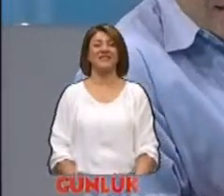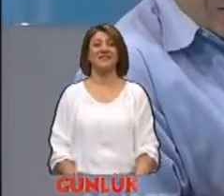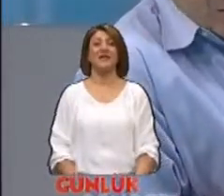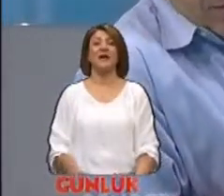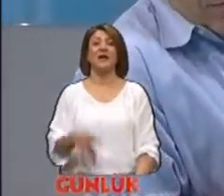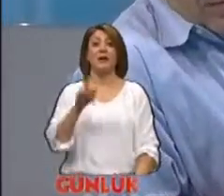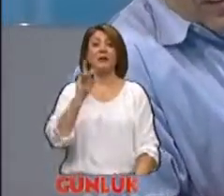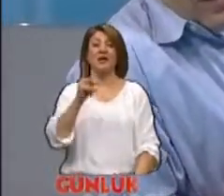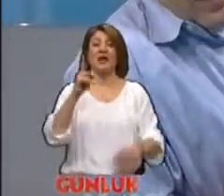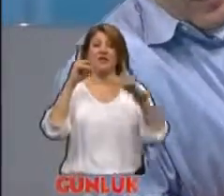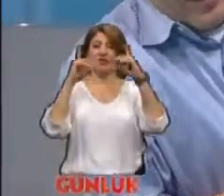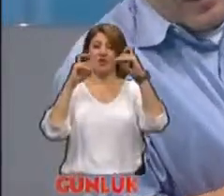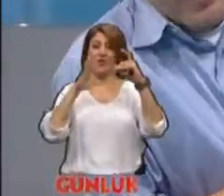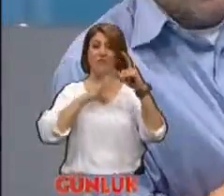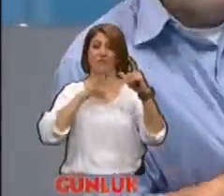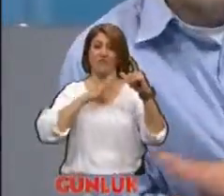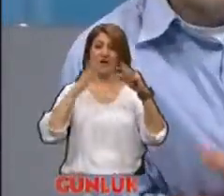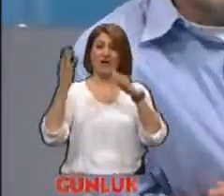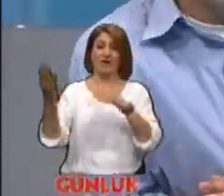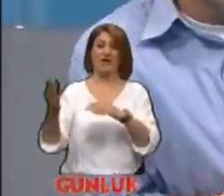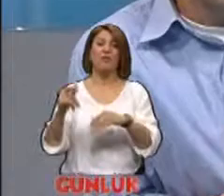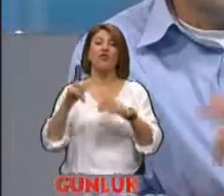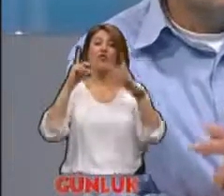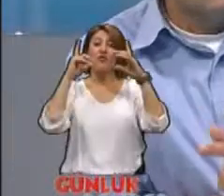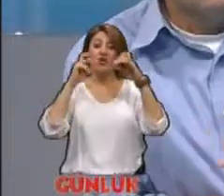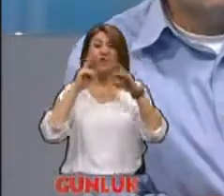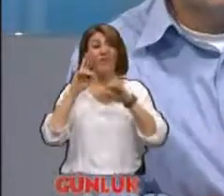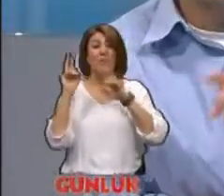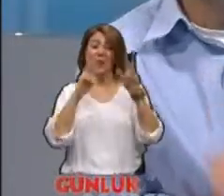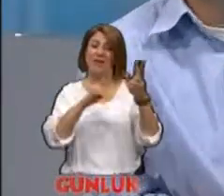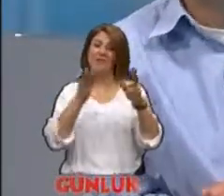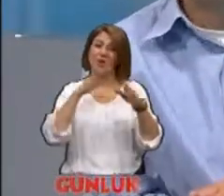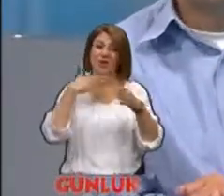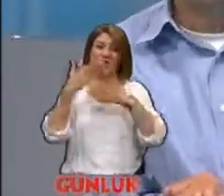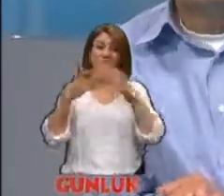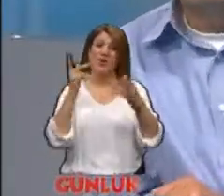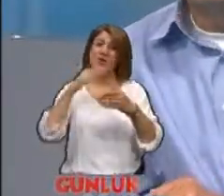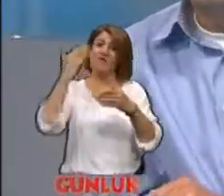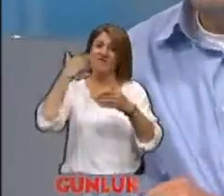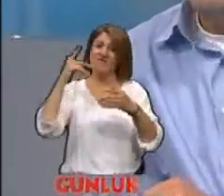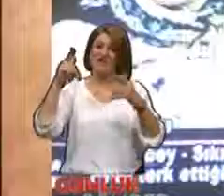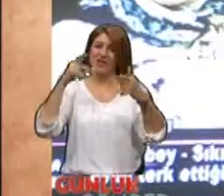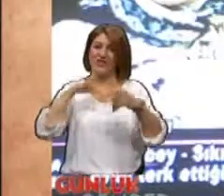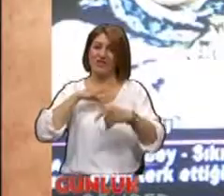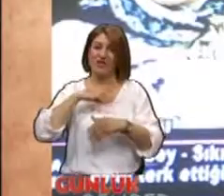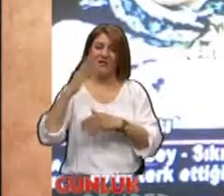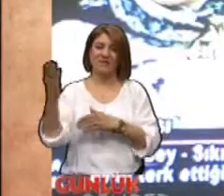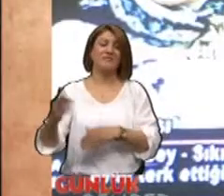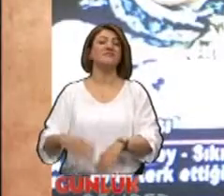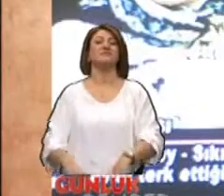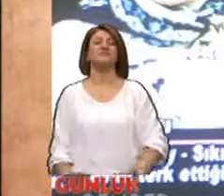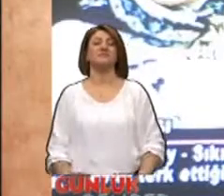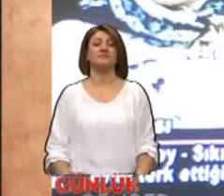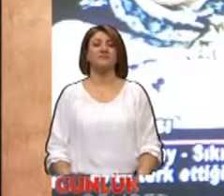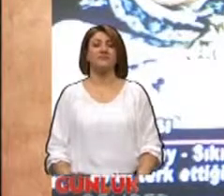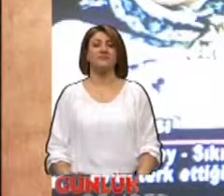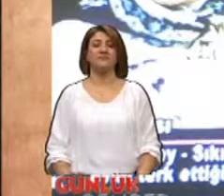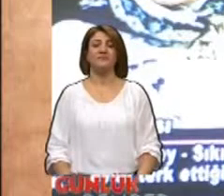Evet. Bir tane fotoğrafımız var. Fotoğrafımıza bakalım, onunla ilgili konuşalım. Sonra da bir videomuz var. Haydi.